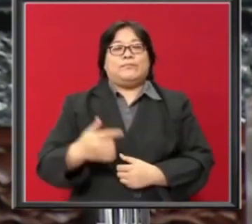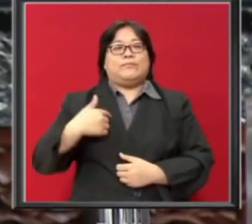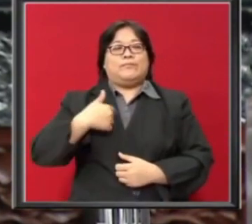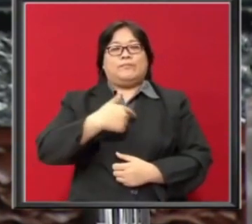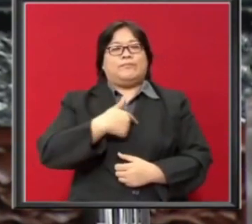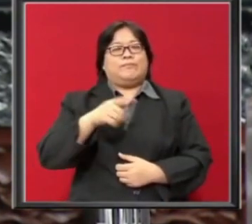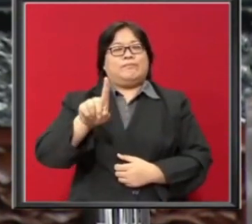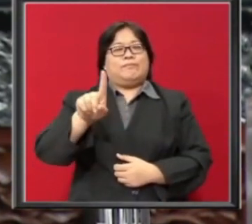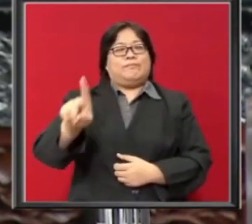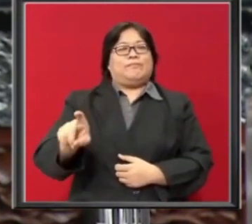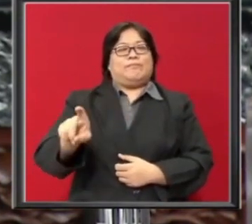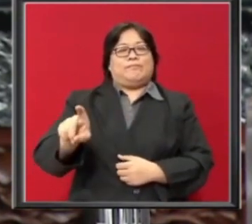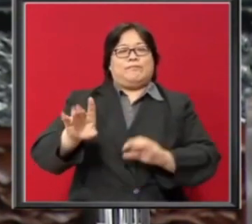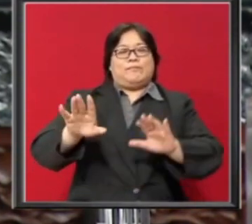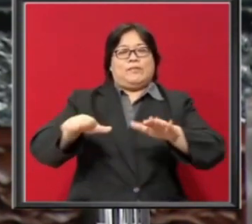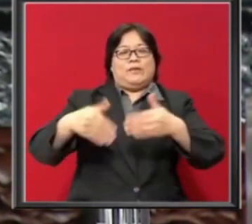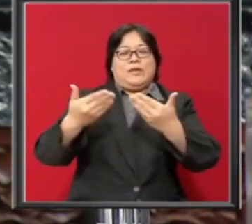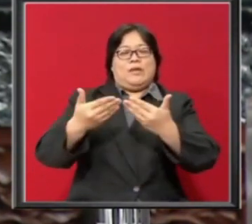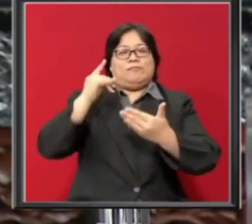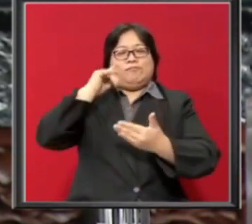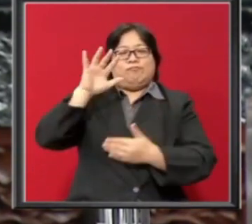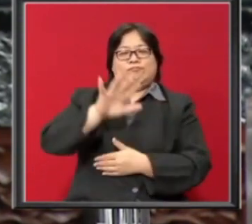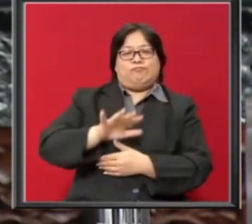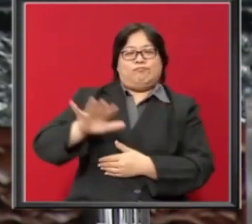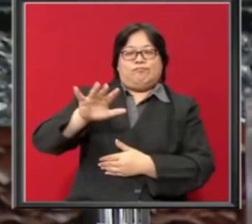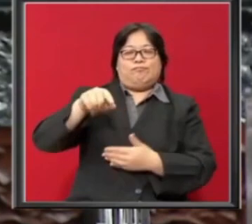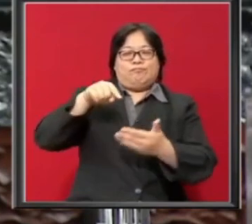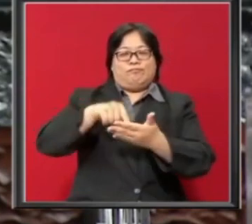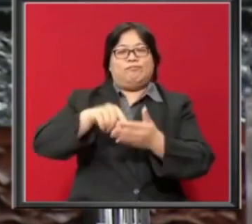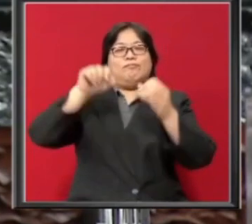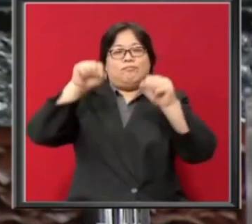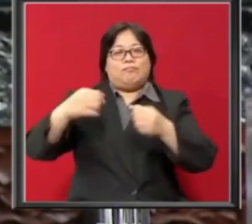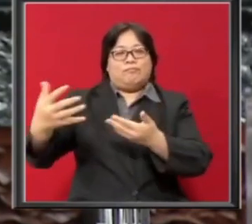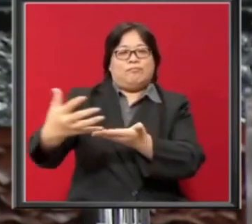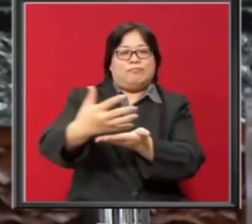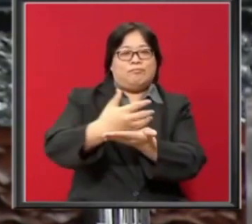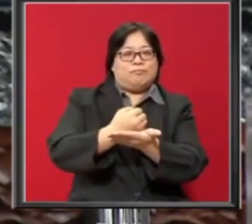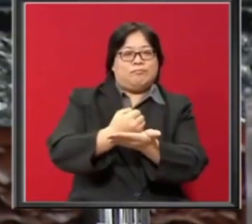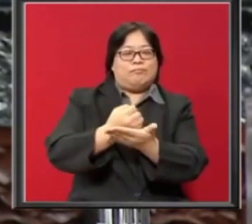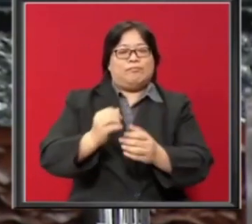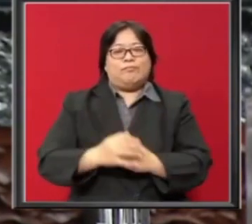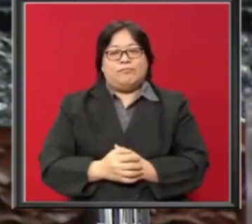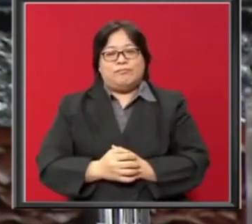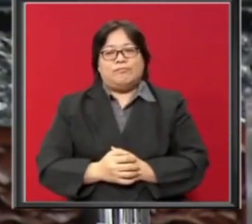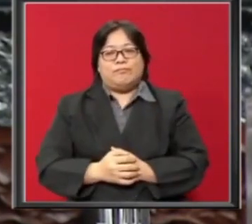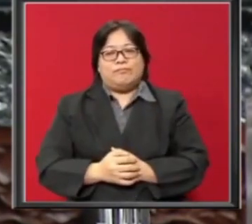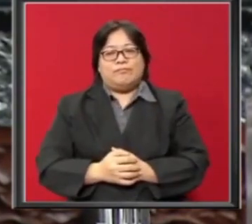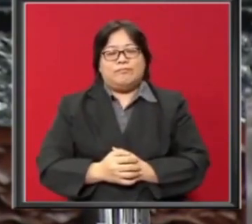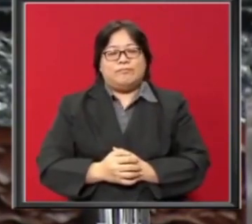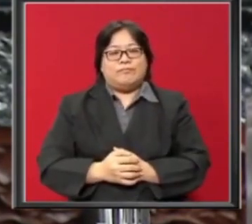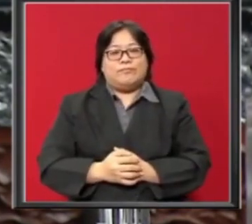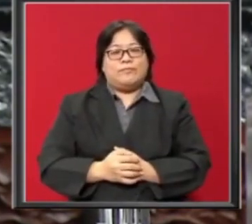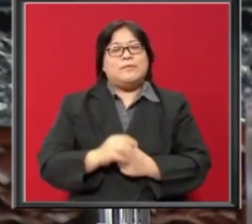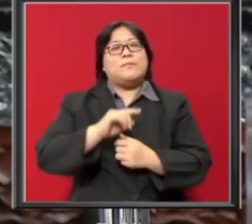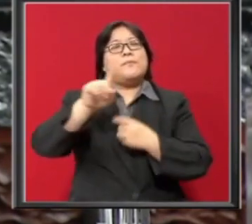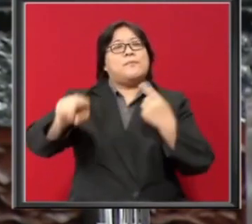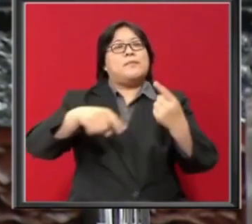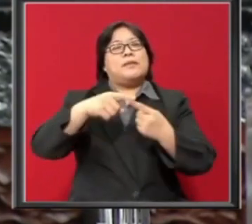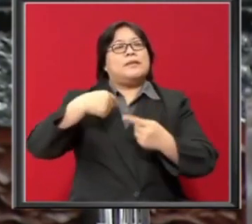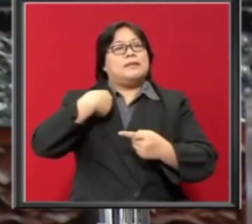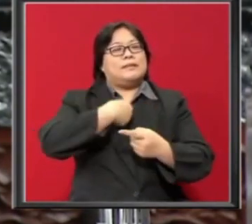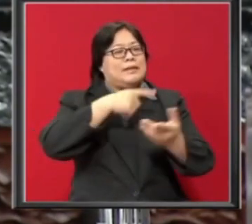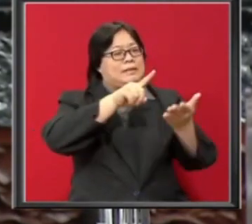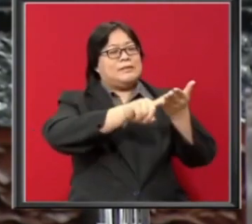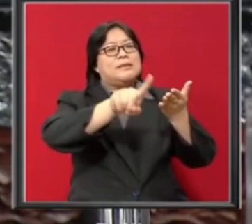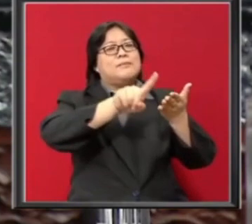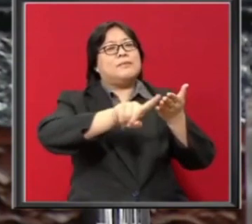Ayo kita persoalkan bagaimana ujuran ini diperolehi supaya apabila kita